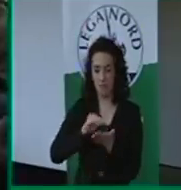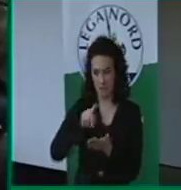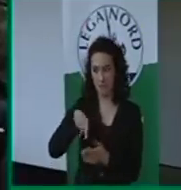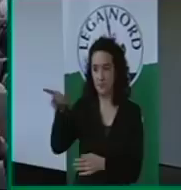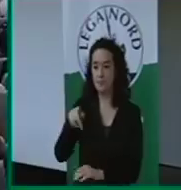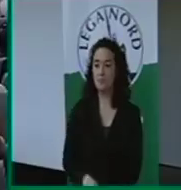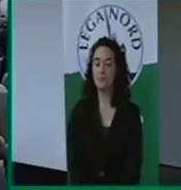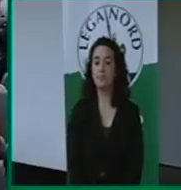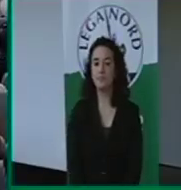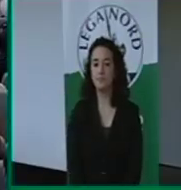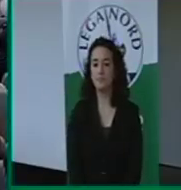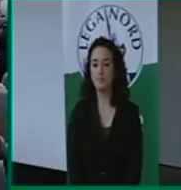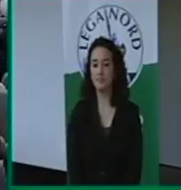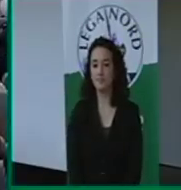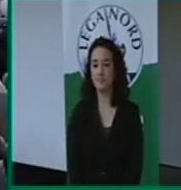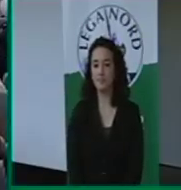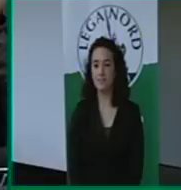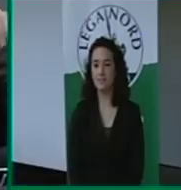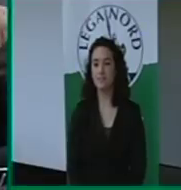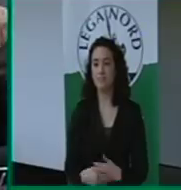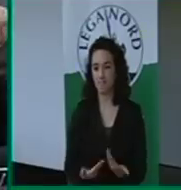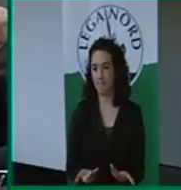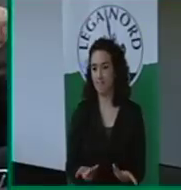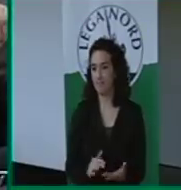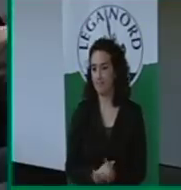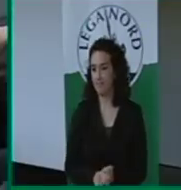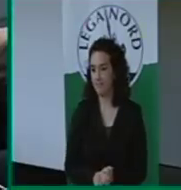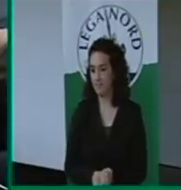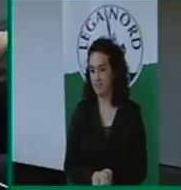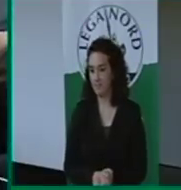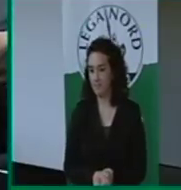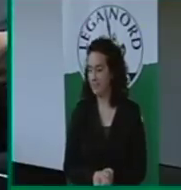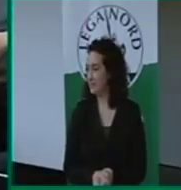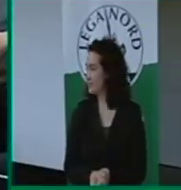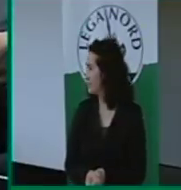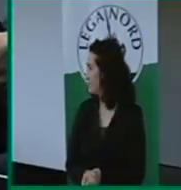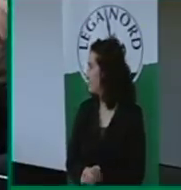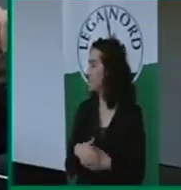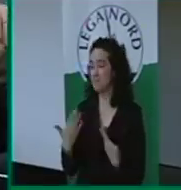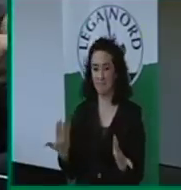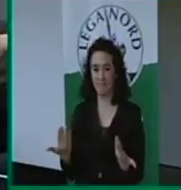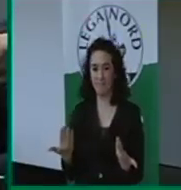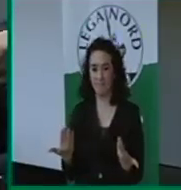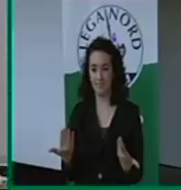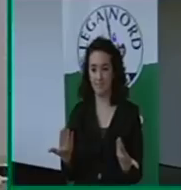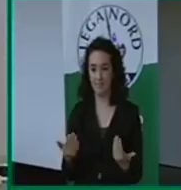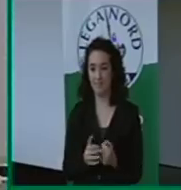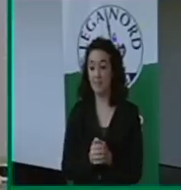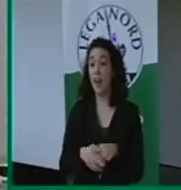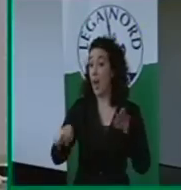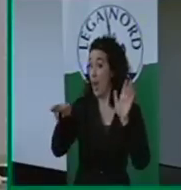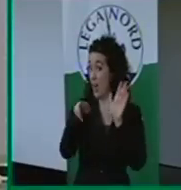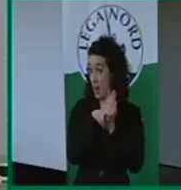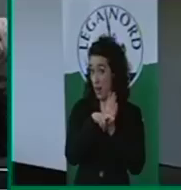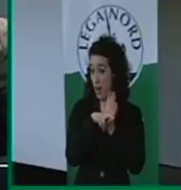professori parti della nostra economia che è in Francia in questo momento che ci ha concesso un'intervista bellissima alla Padania una